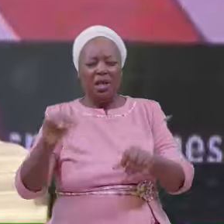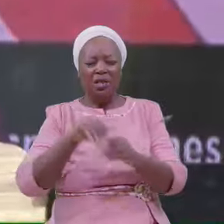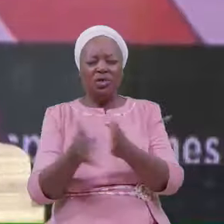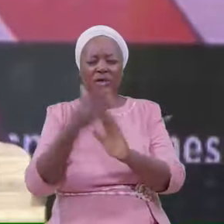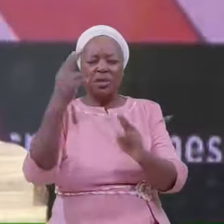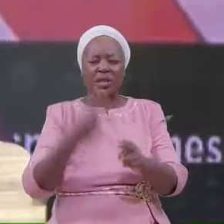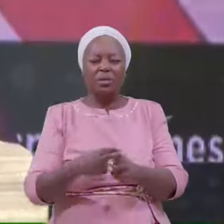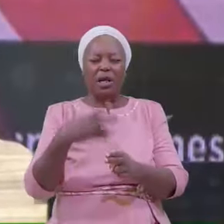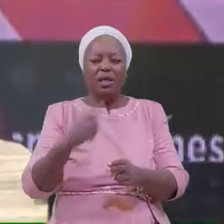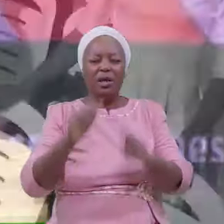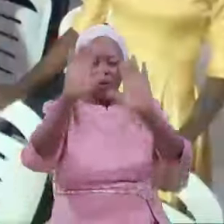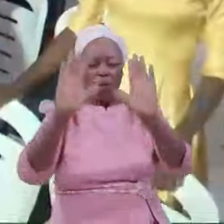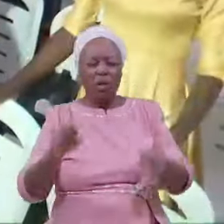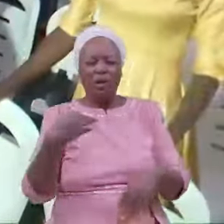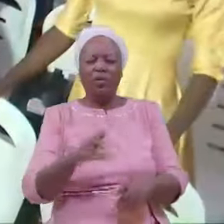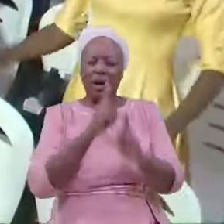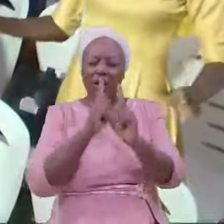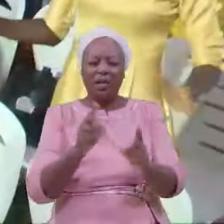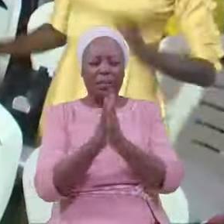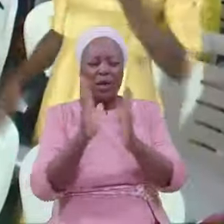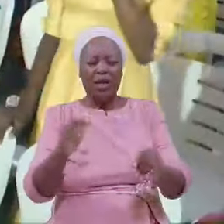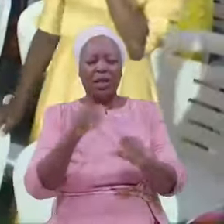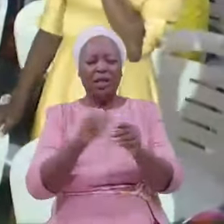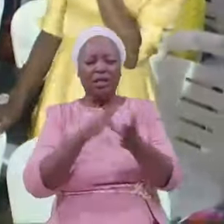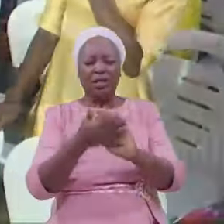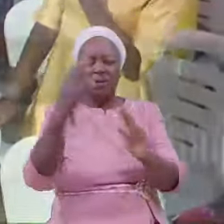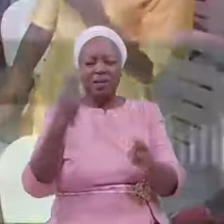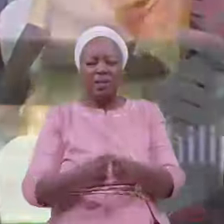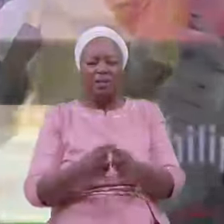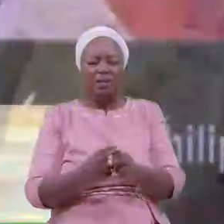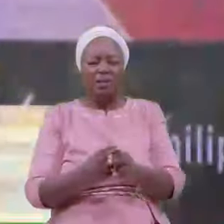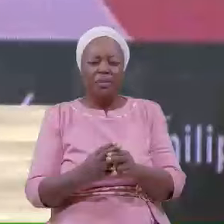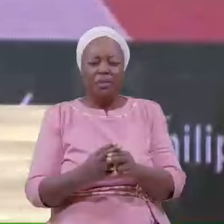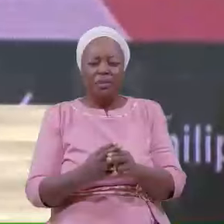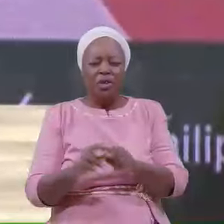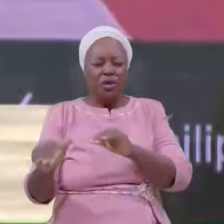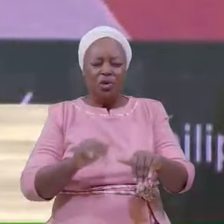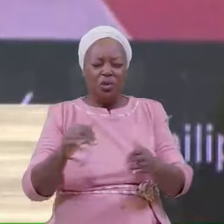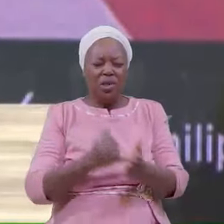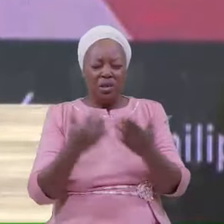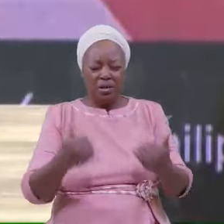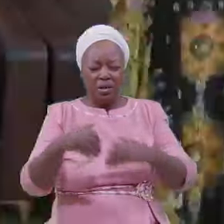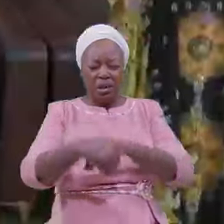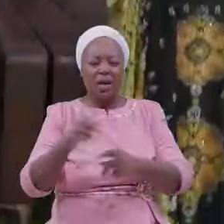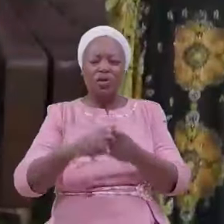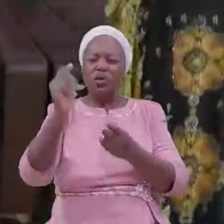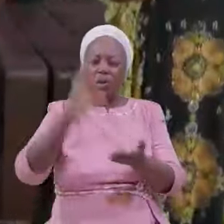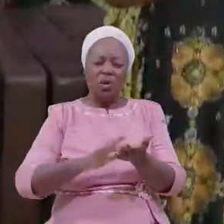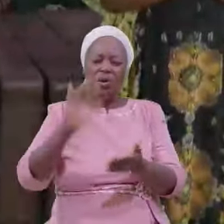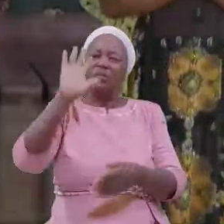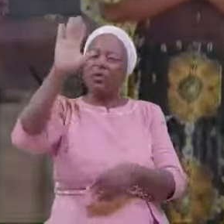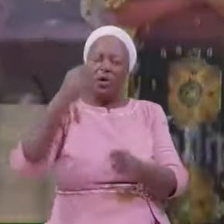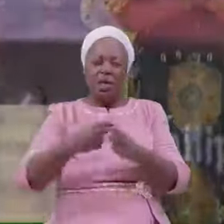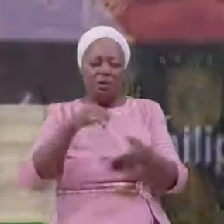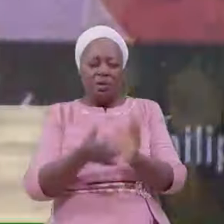of answered prayer, ang kasagutan sa lahat ng do it tonight to the glory of your name. Purihin